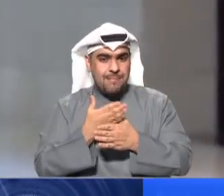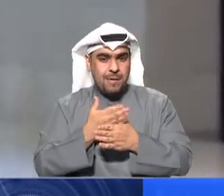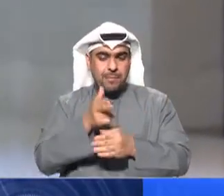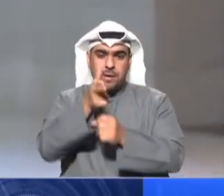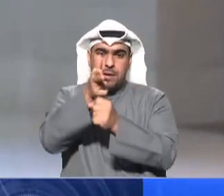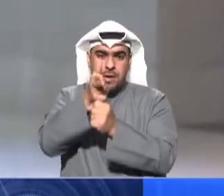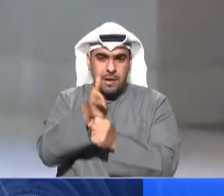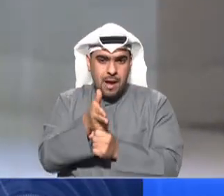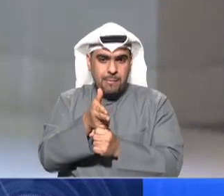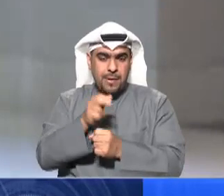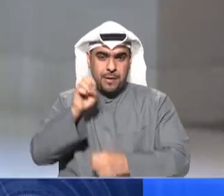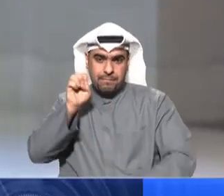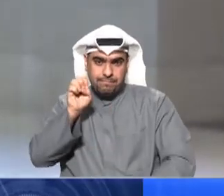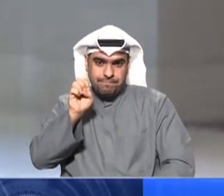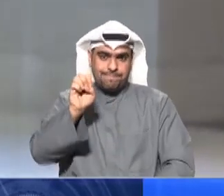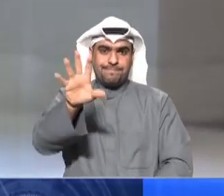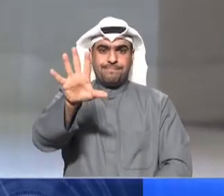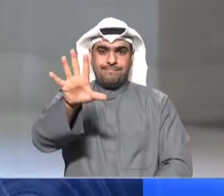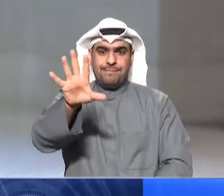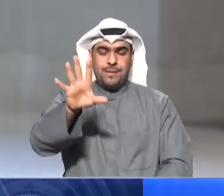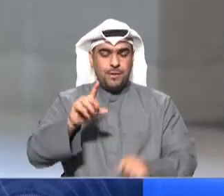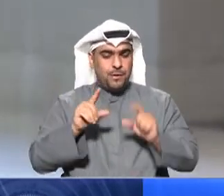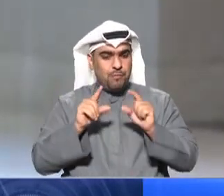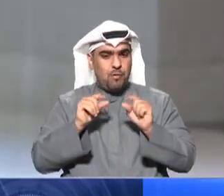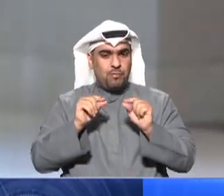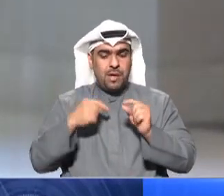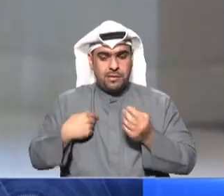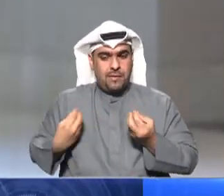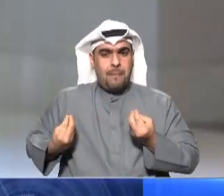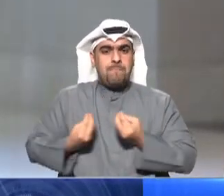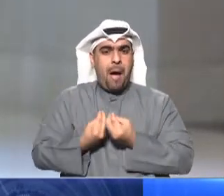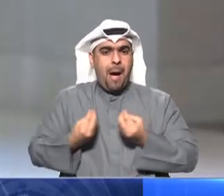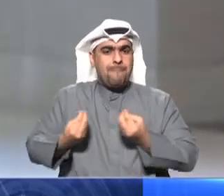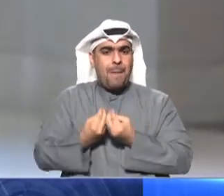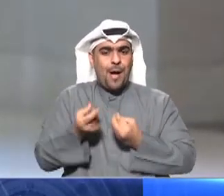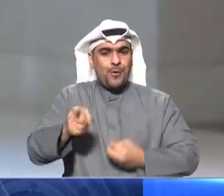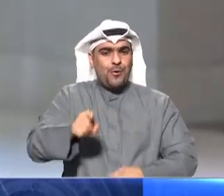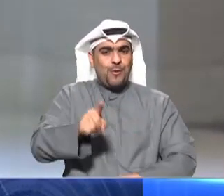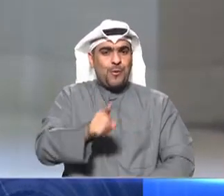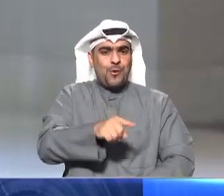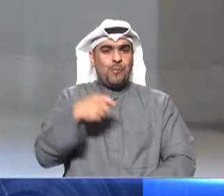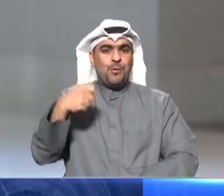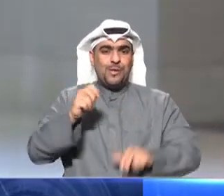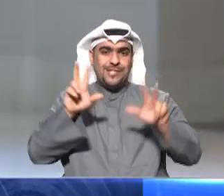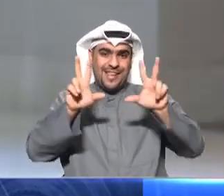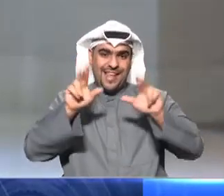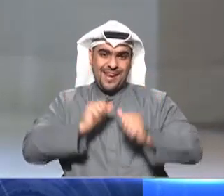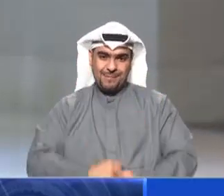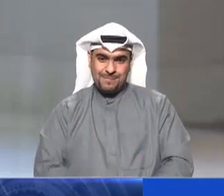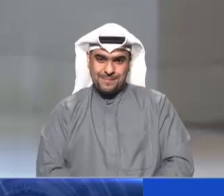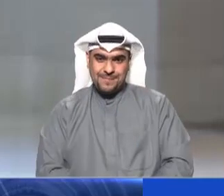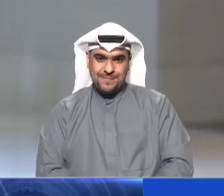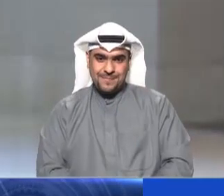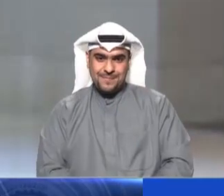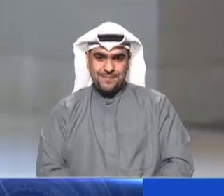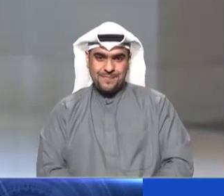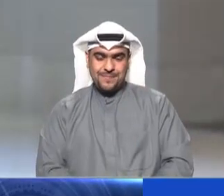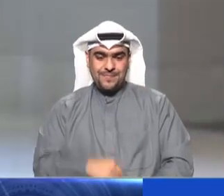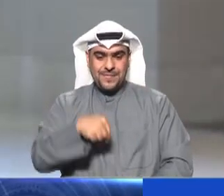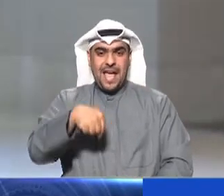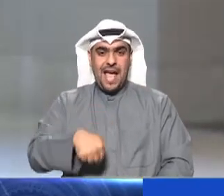معنا في الميدان، فلكم كل التحية والشكر. كلفنا من قبل مجلس الوزراء في التفتيش